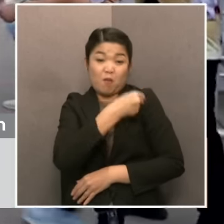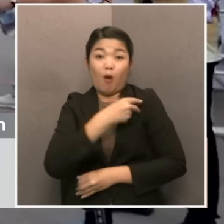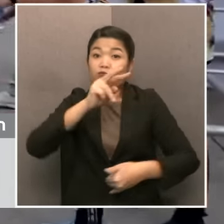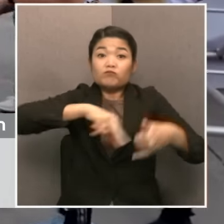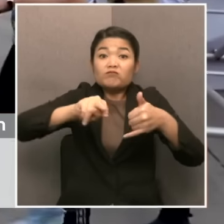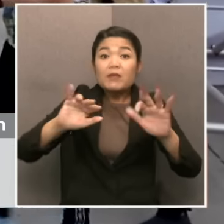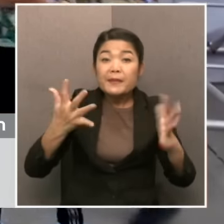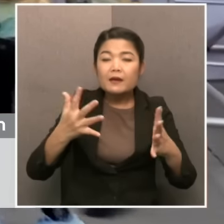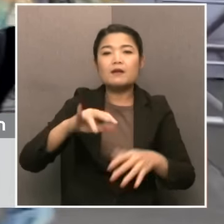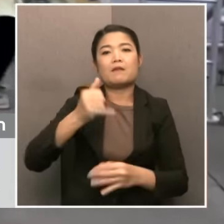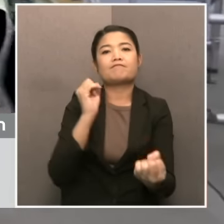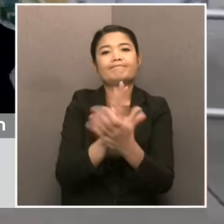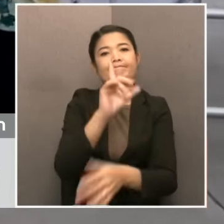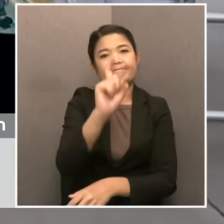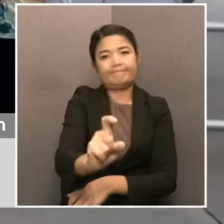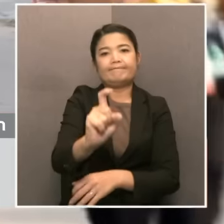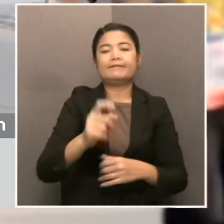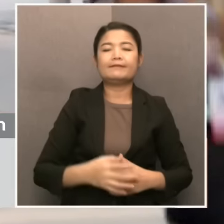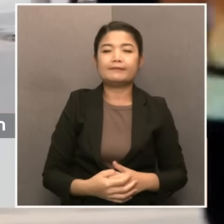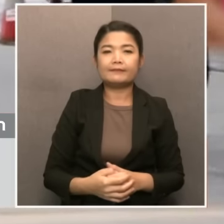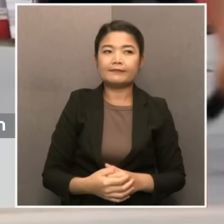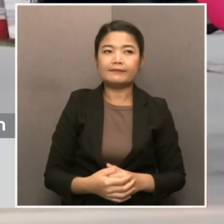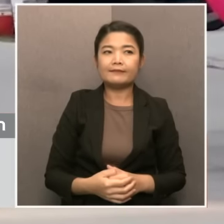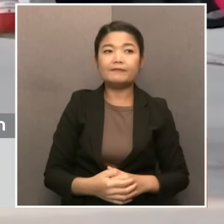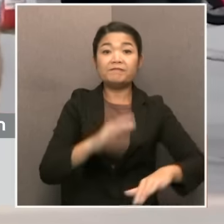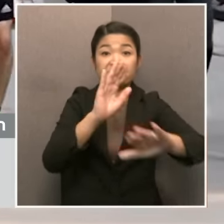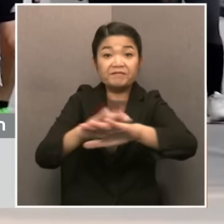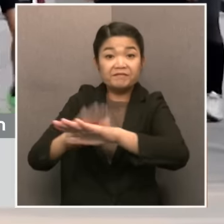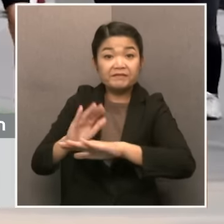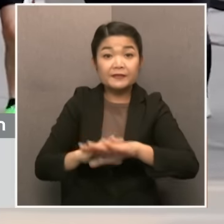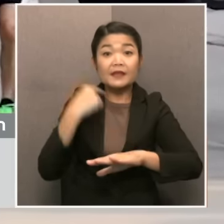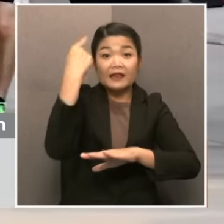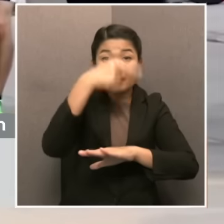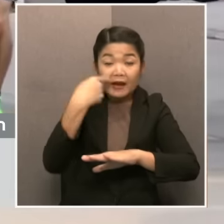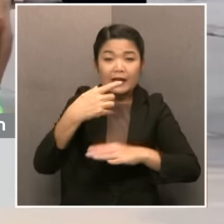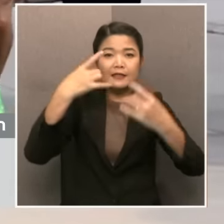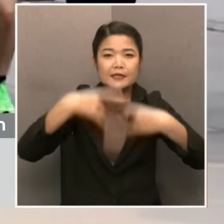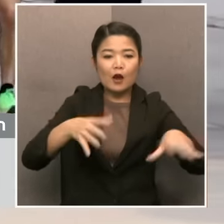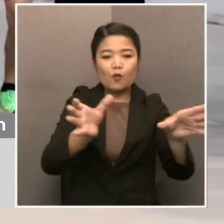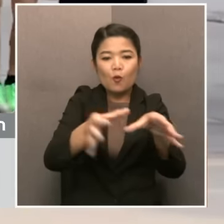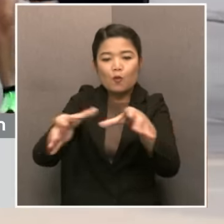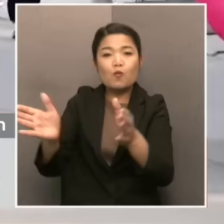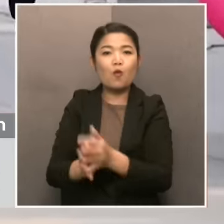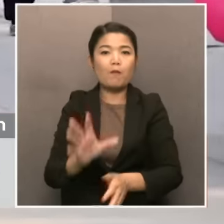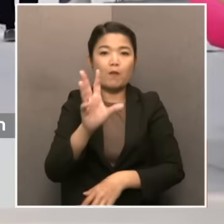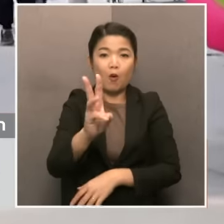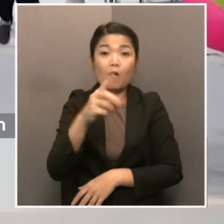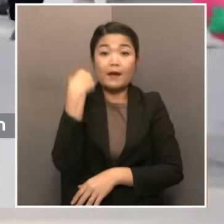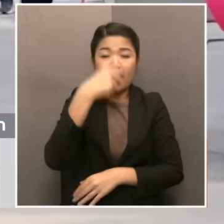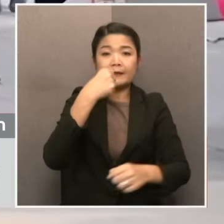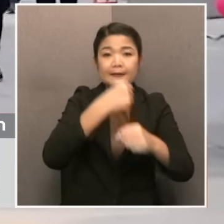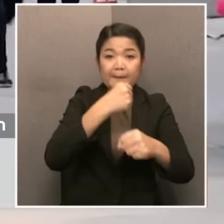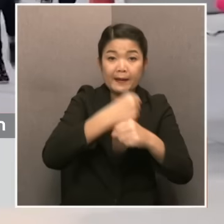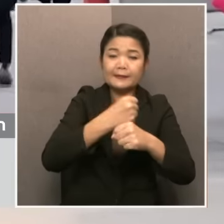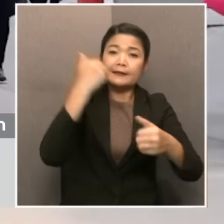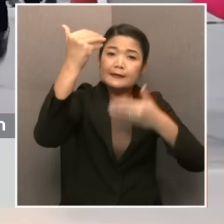งทีอาจจะทำให้เสียชีวิตได้ค่ะโดยเตือนโดยเฉพาะกลุ่มเสี่ยง6กลุ่มเสี่ยงนะคะก็คือผู้ที่ทำงานหรือทำ